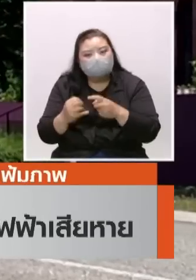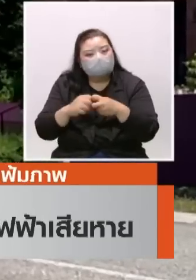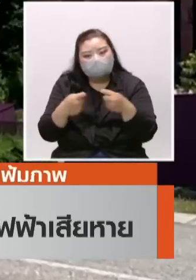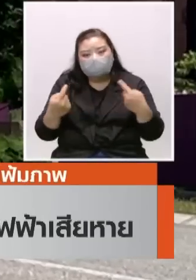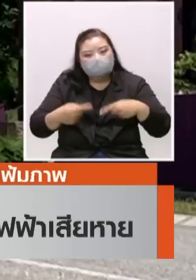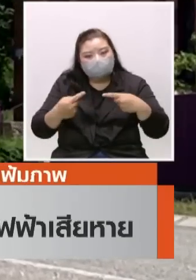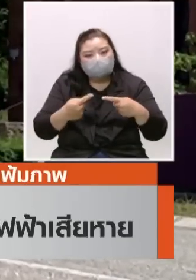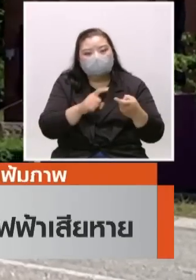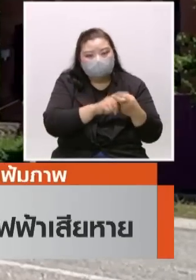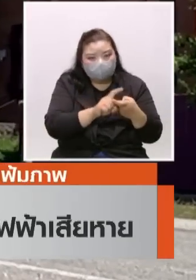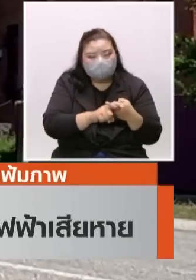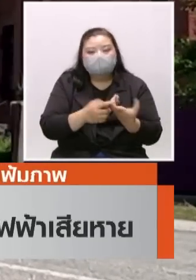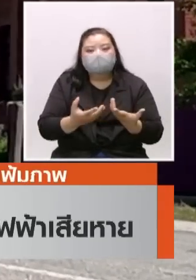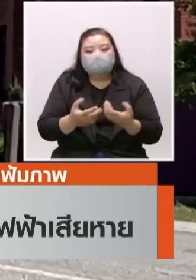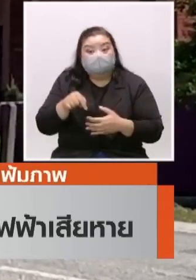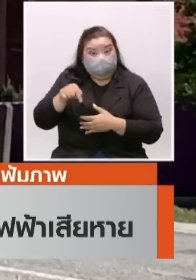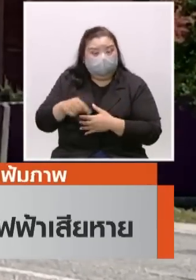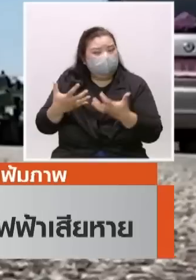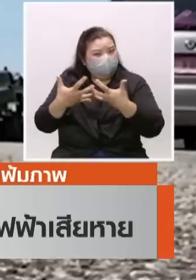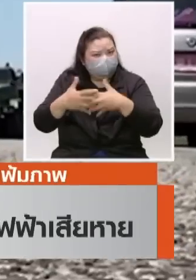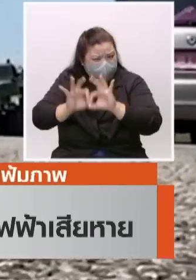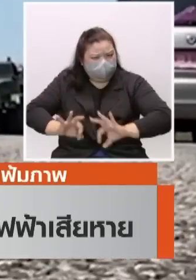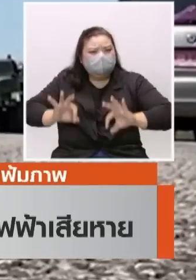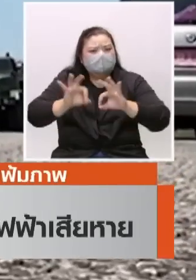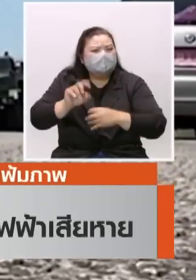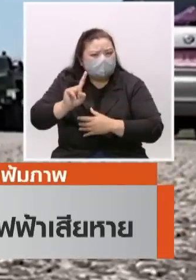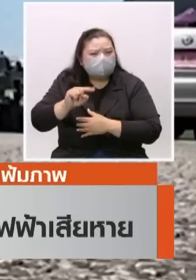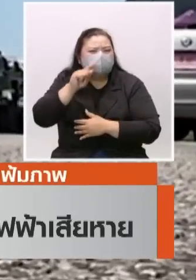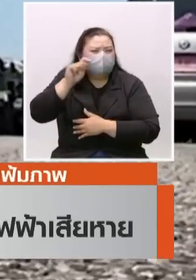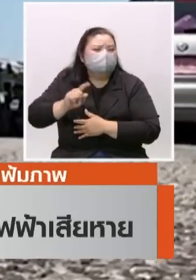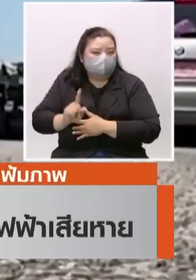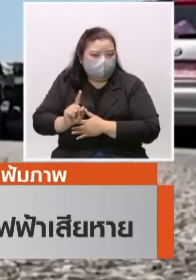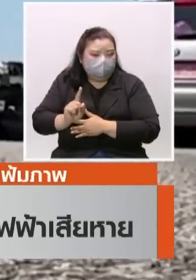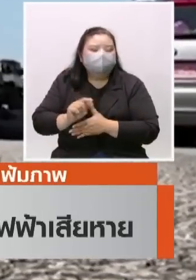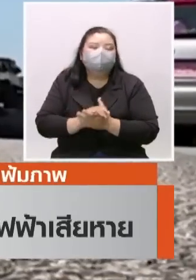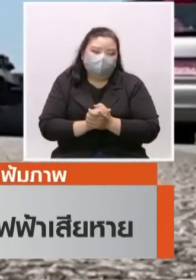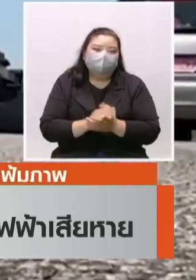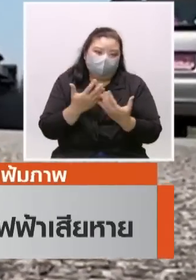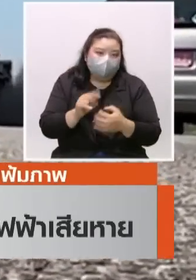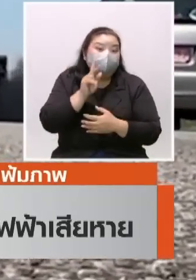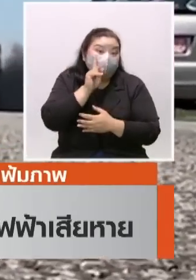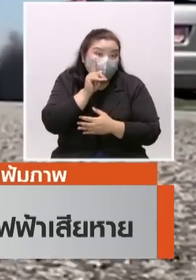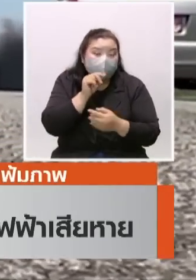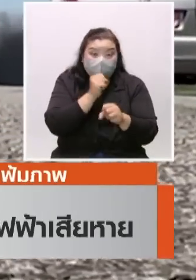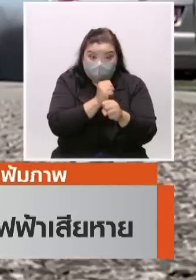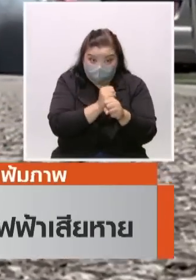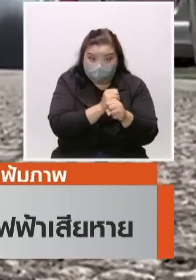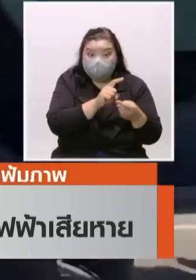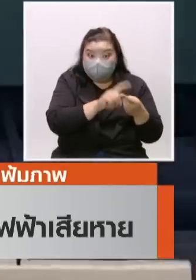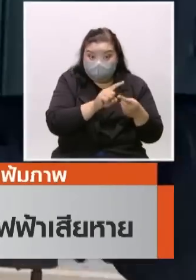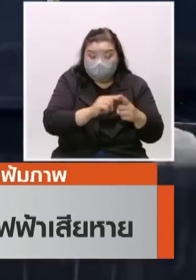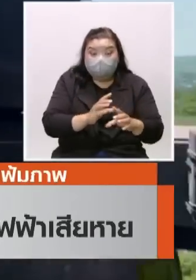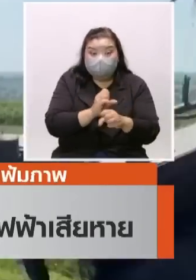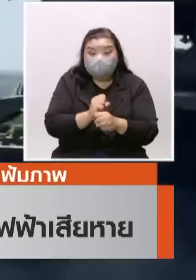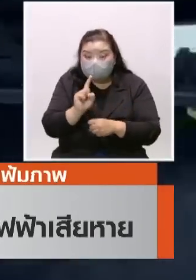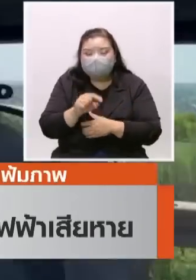ารณกสู้รบเลยทเดียวเพราวาเป็เขตอสาหกรรมที่สำคัของประเทศขณะที่สำนัขาวรีอะของราศีย รายงานว่